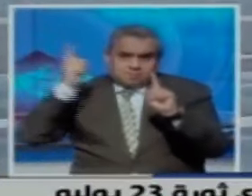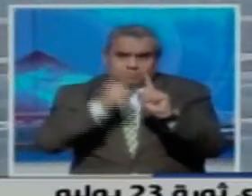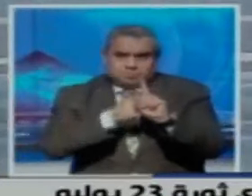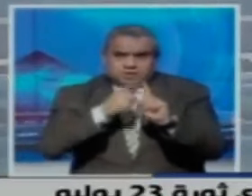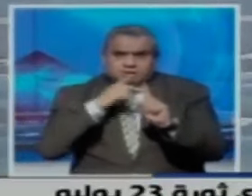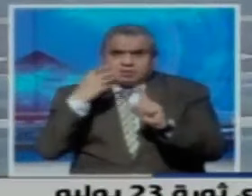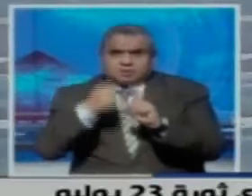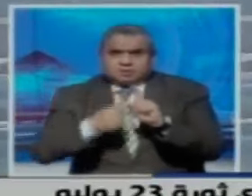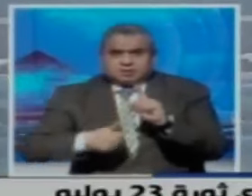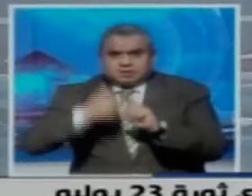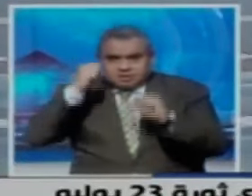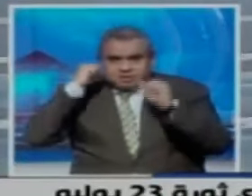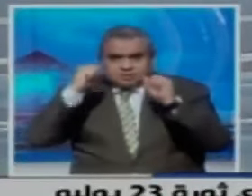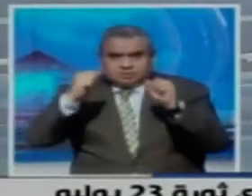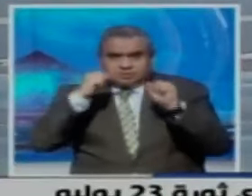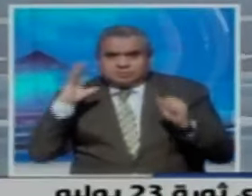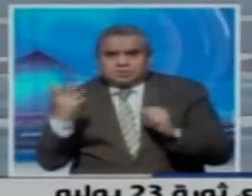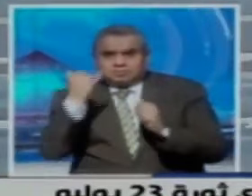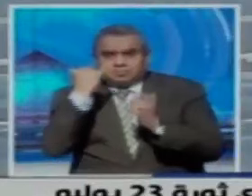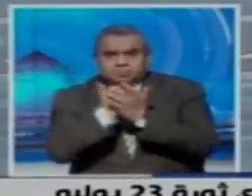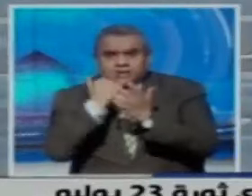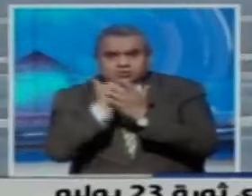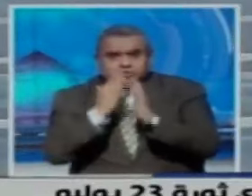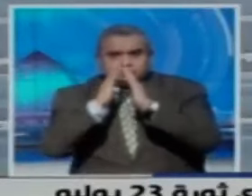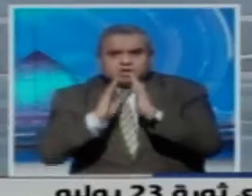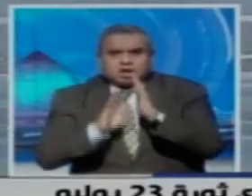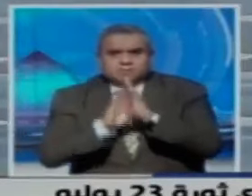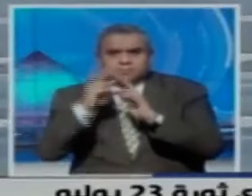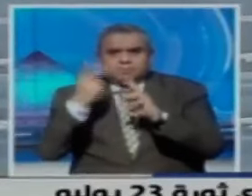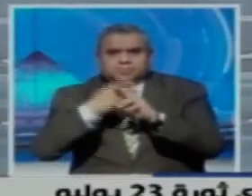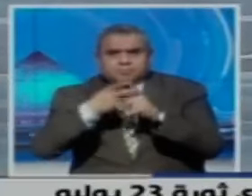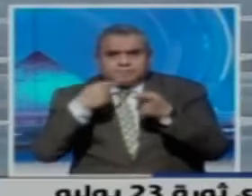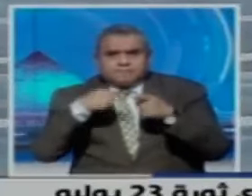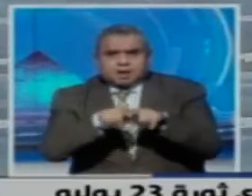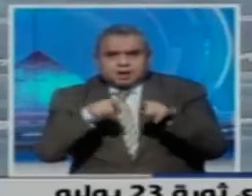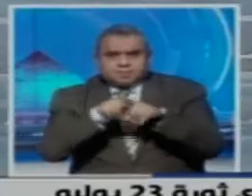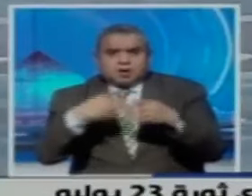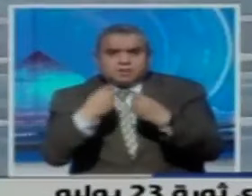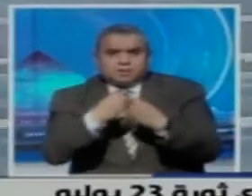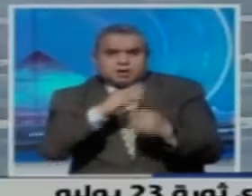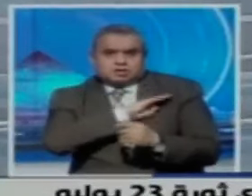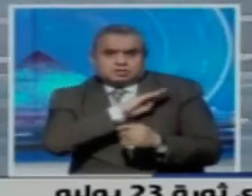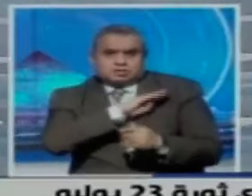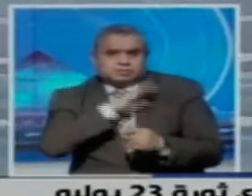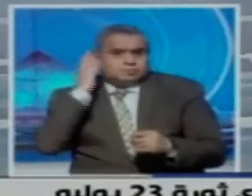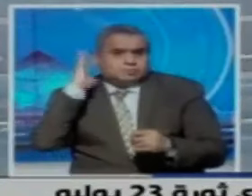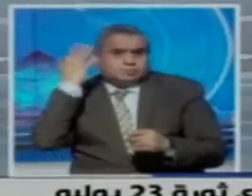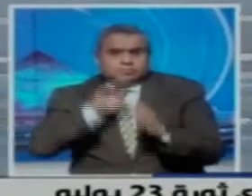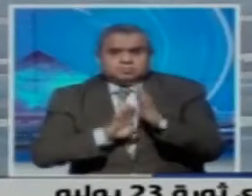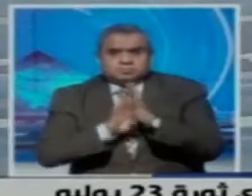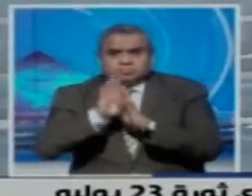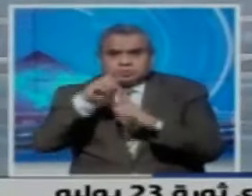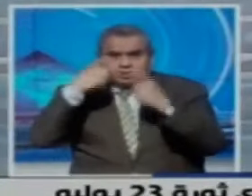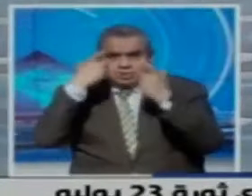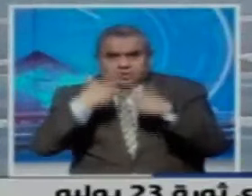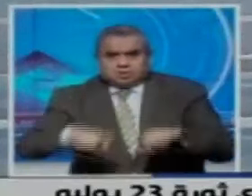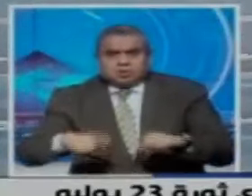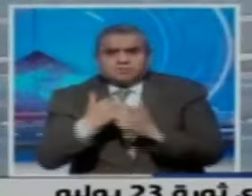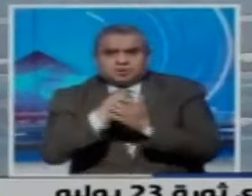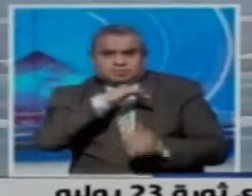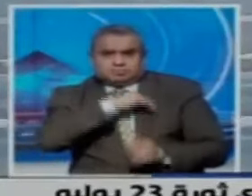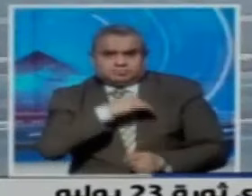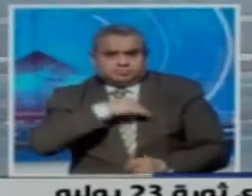مضت على ثورة سطر فيها الشعب المصري جنبا إلى جنب مع قواته المسلحة أسمى معاني الوطنية